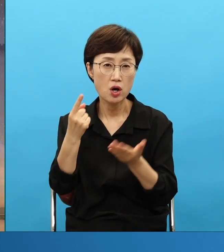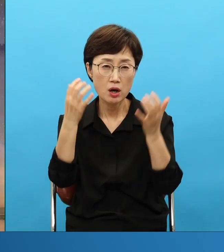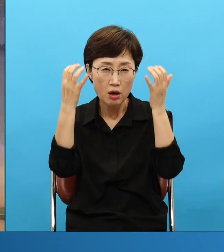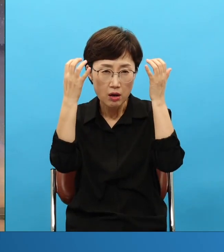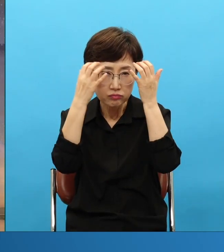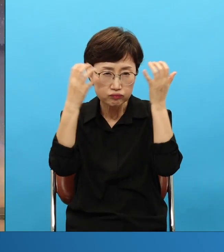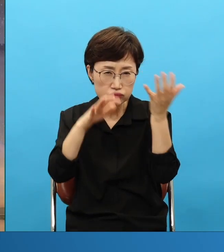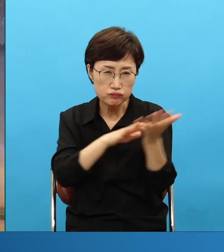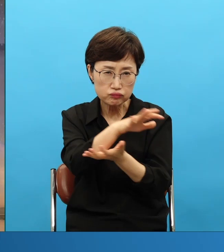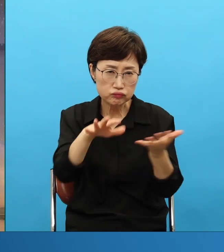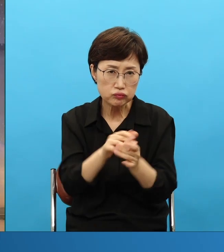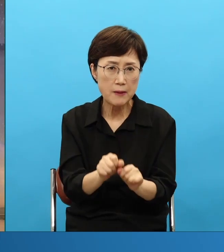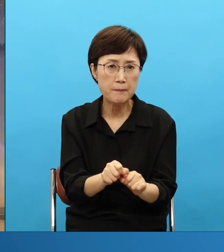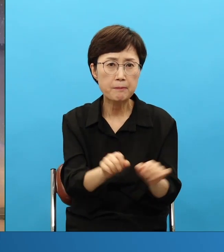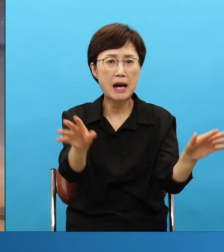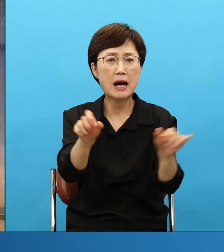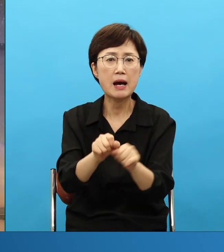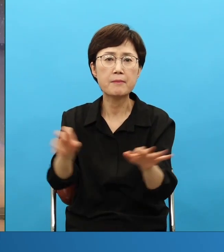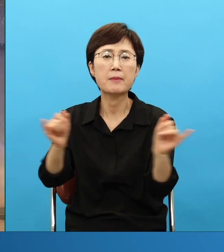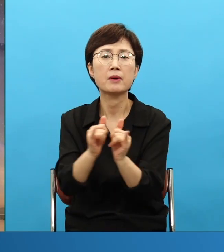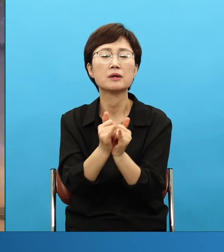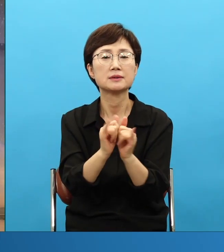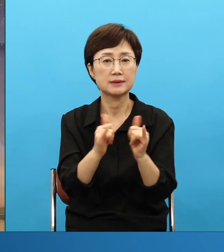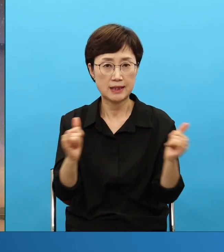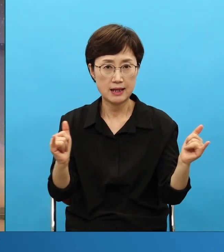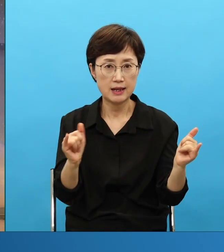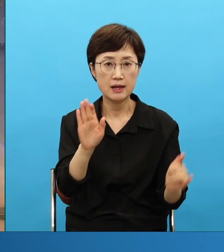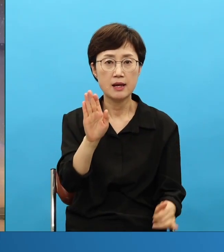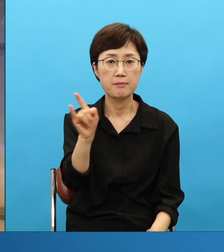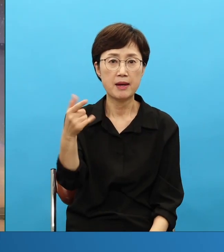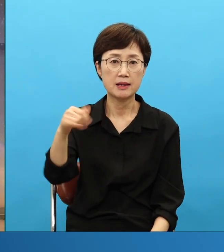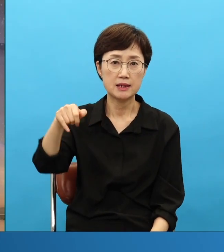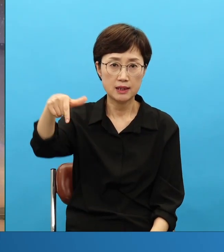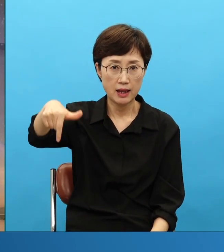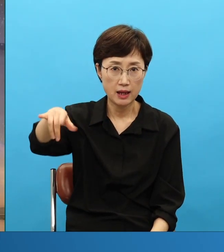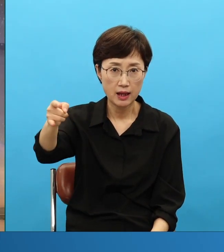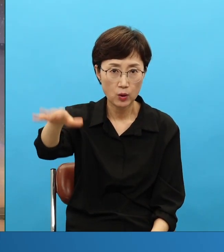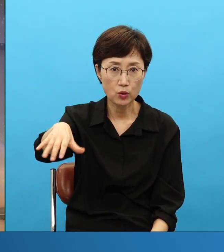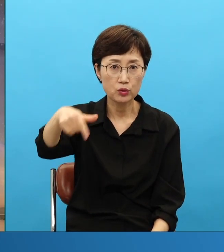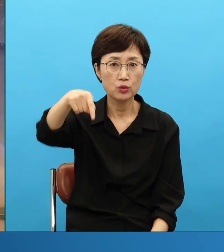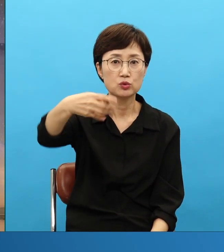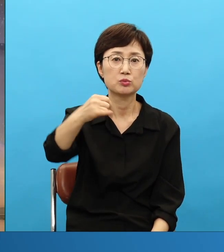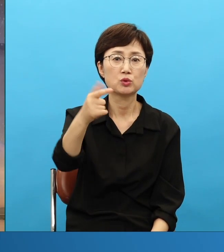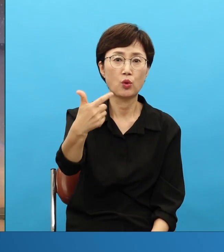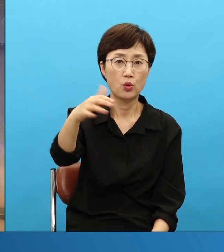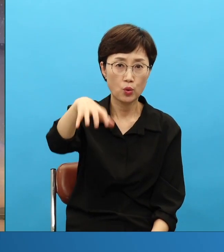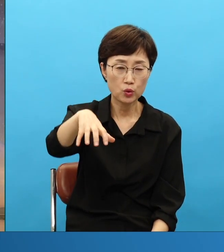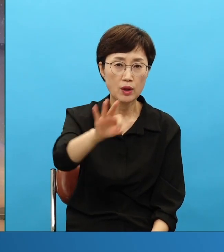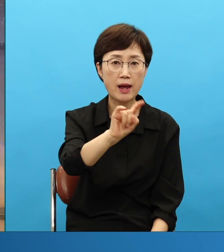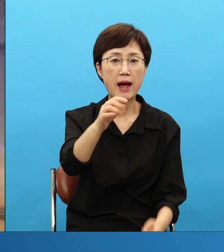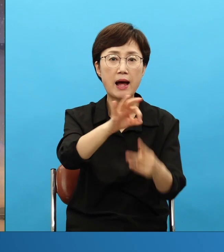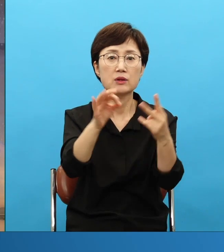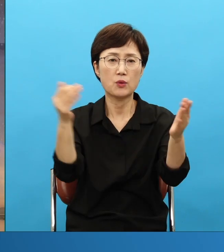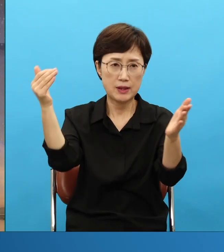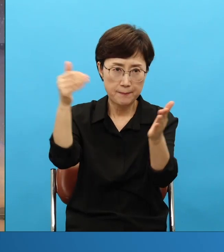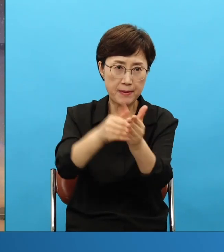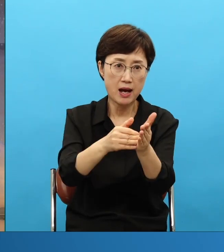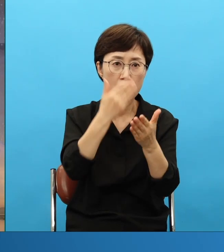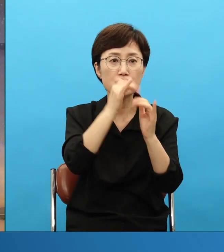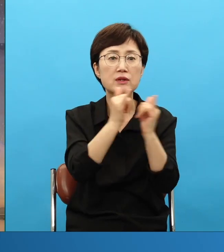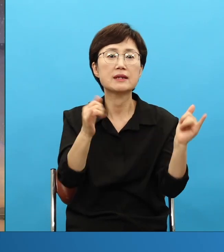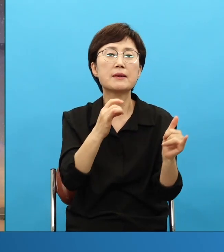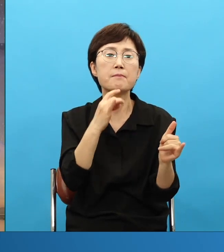그때 스데반의 일로 일어난 환란으로 말미암아 흩어진 자들이 베니게와 구로와 안디옥까지 이르러